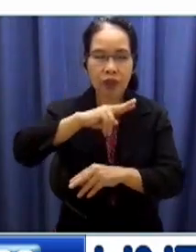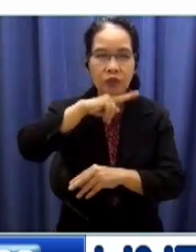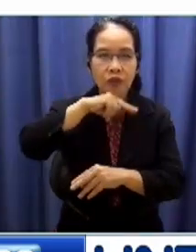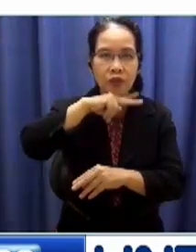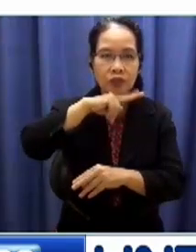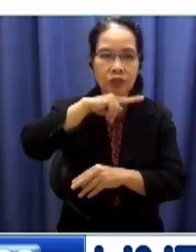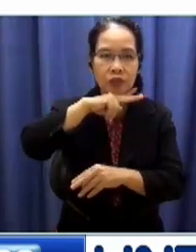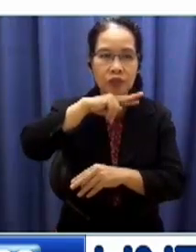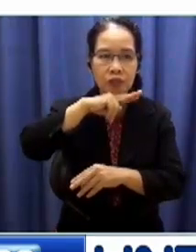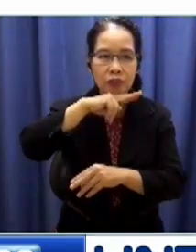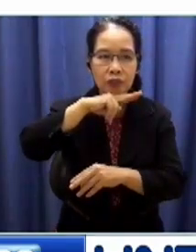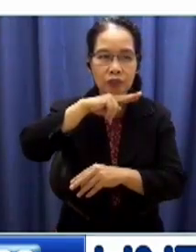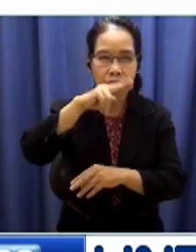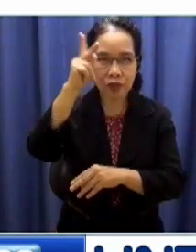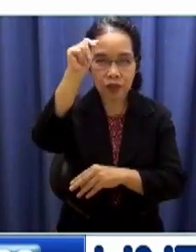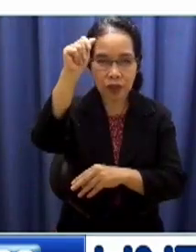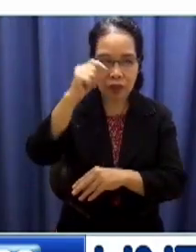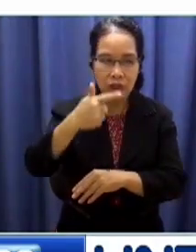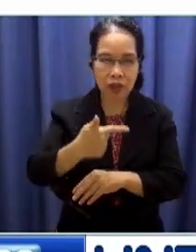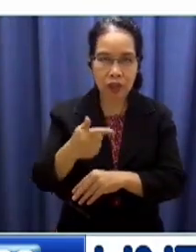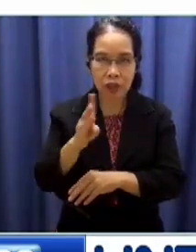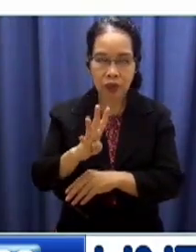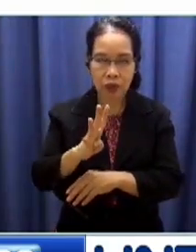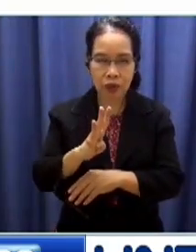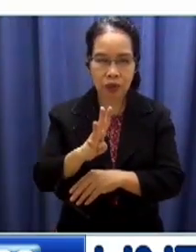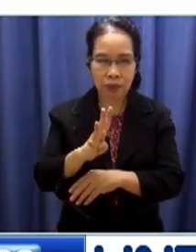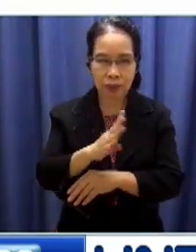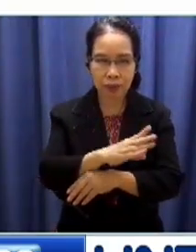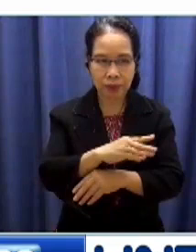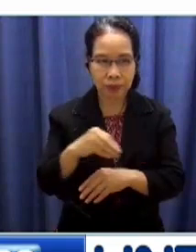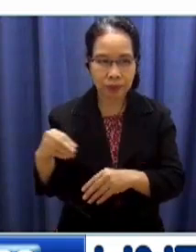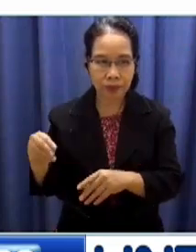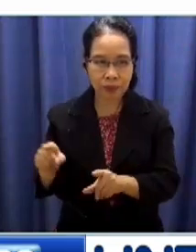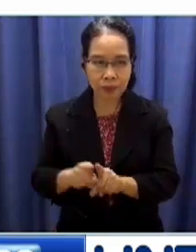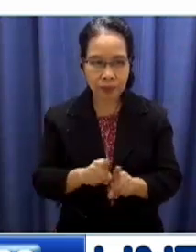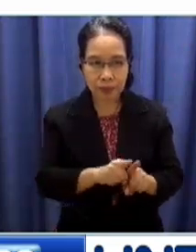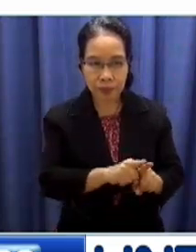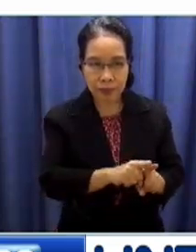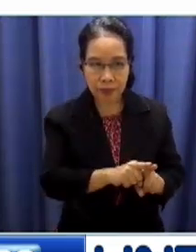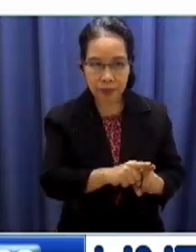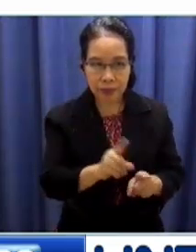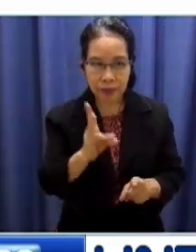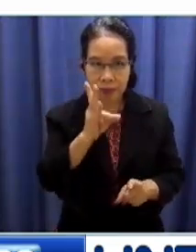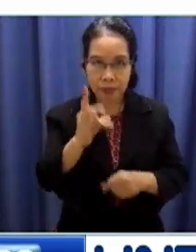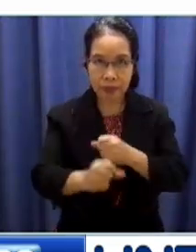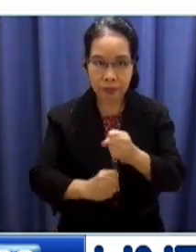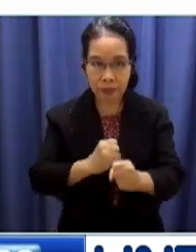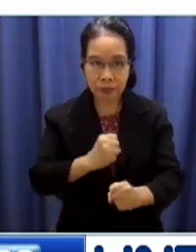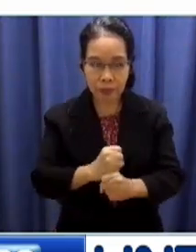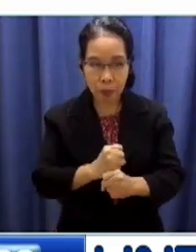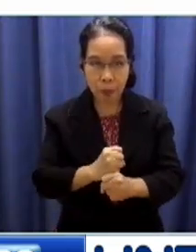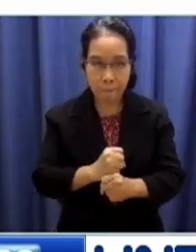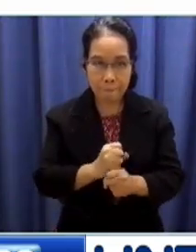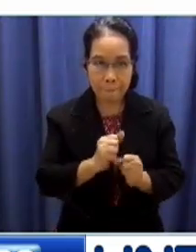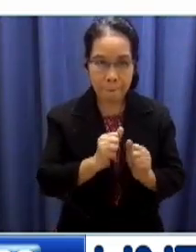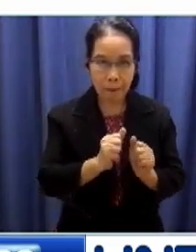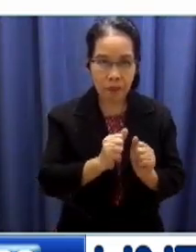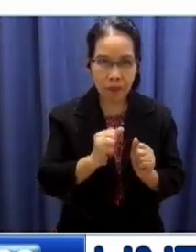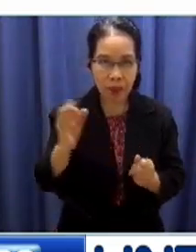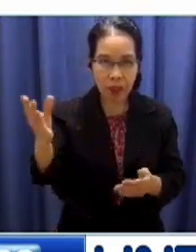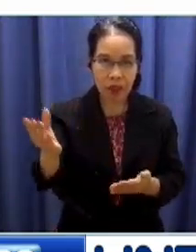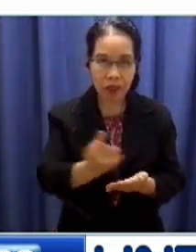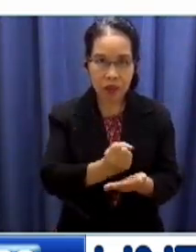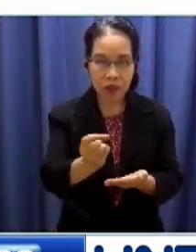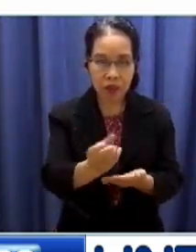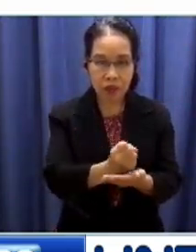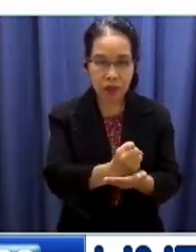G4 po yan. Ano? At yan po ay 7 taon nila na sinusubaybayan. At dapat po sa mga nakikinig